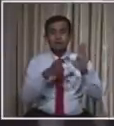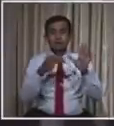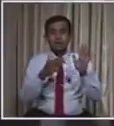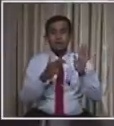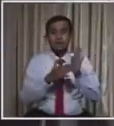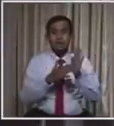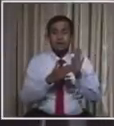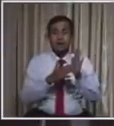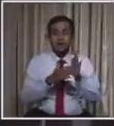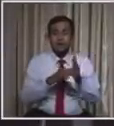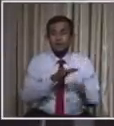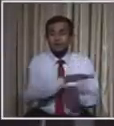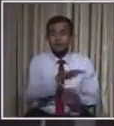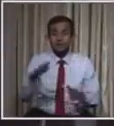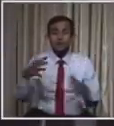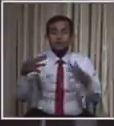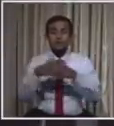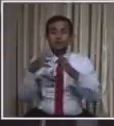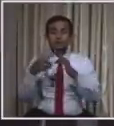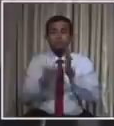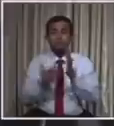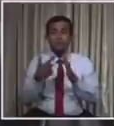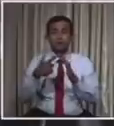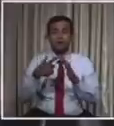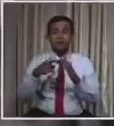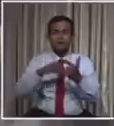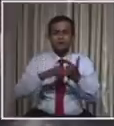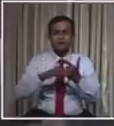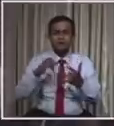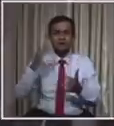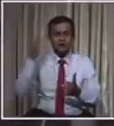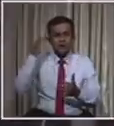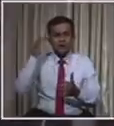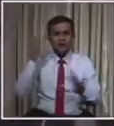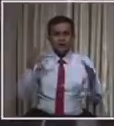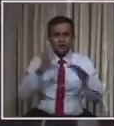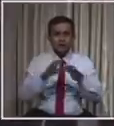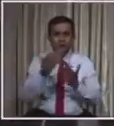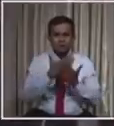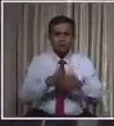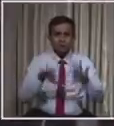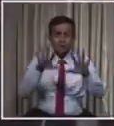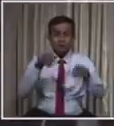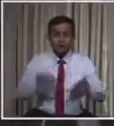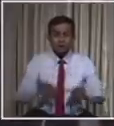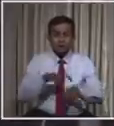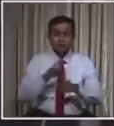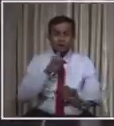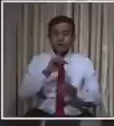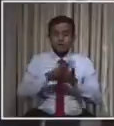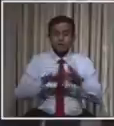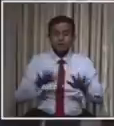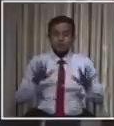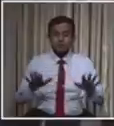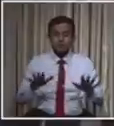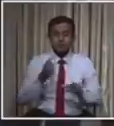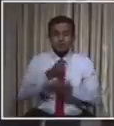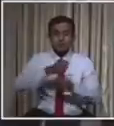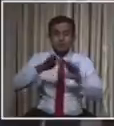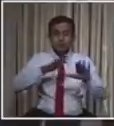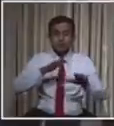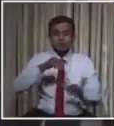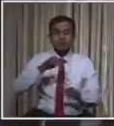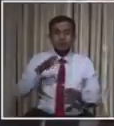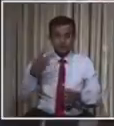කොල්ලේට වීරසේකර කියලා නෝනා කෙනෙක් සම්බන්ධතාවයේ වැඩි විස්තර ඕන නම් මම කියන්නම් දැන් මම කියන්න සූදානම් වෙන්නේ යහපාලන